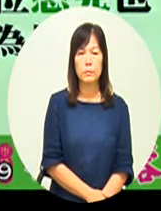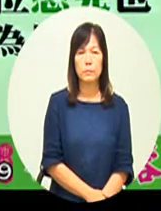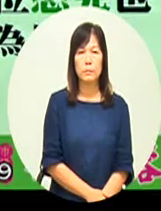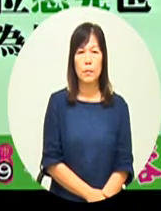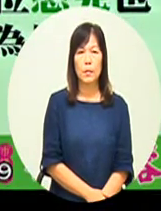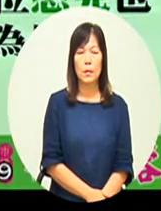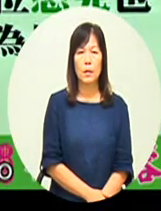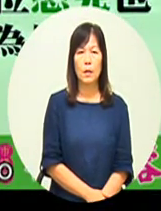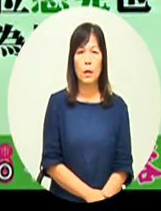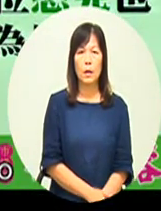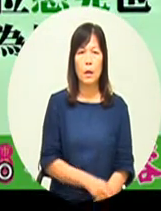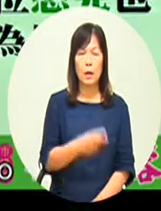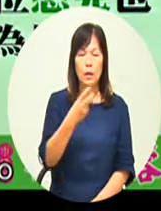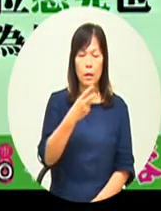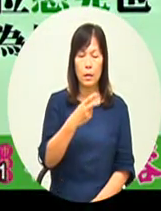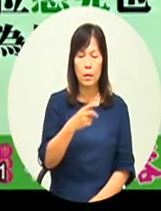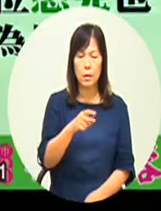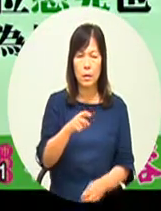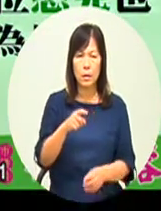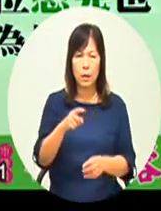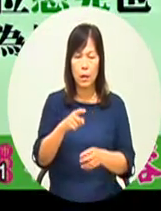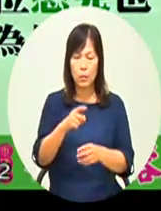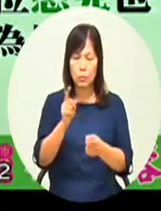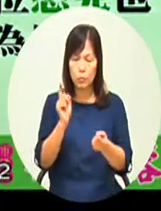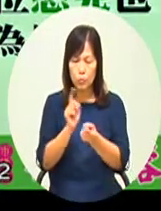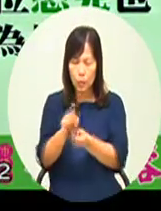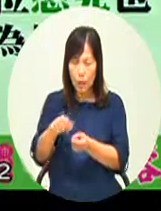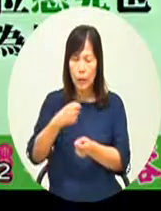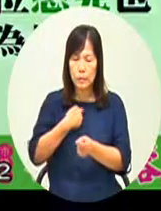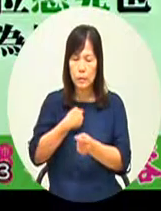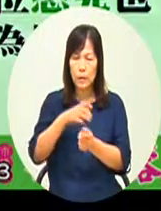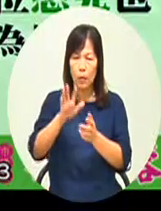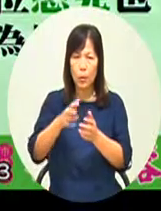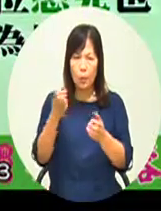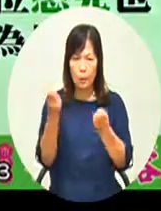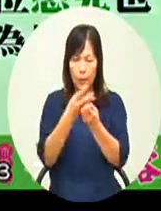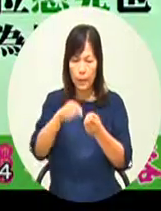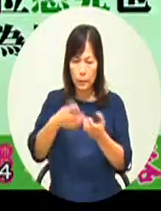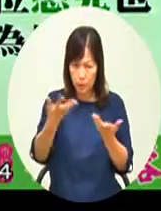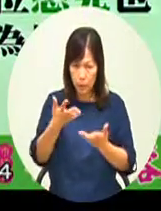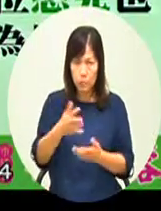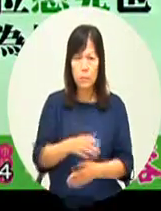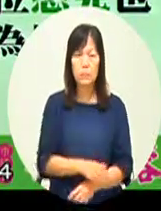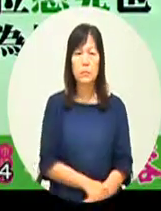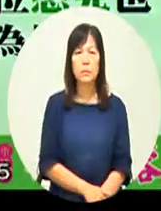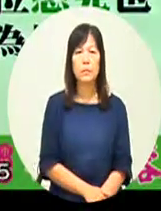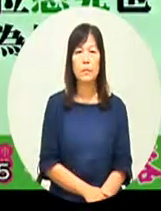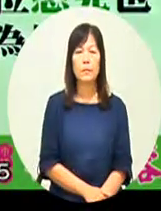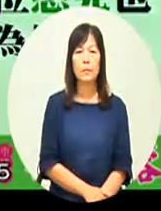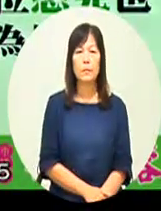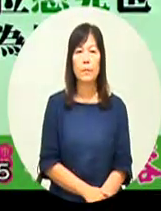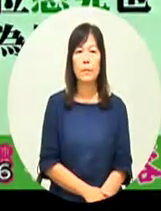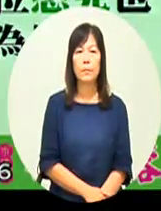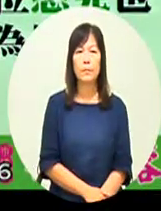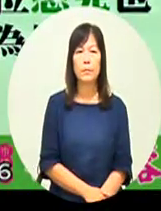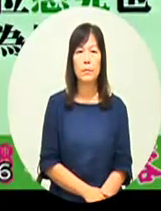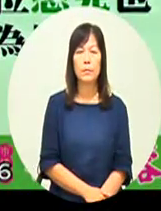在从他得知他有发生这个案件的经过，